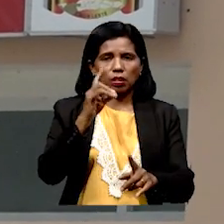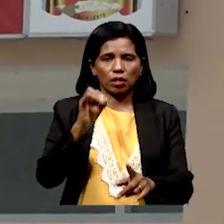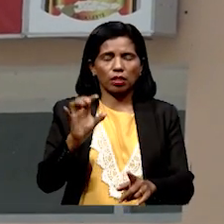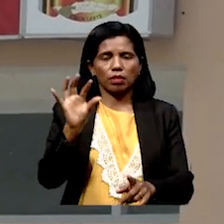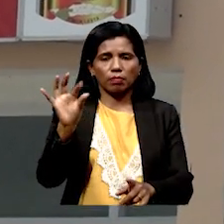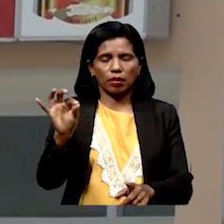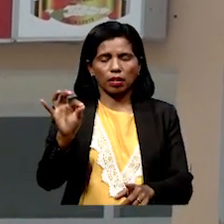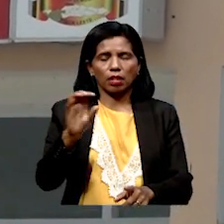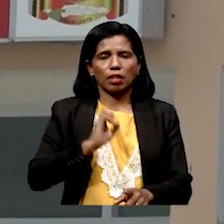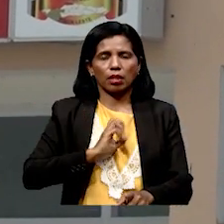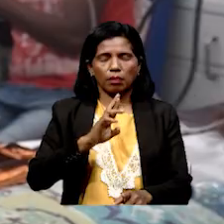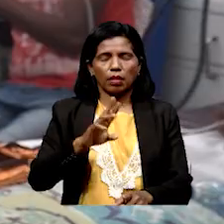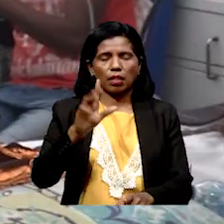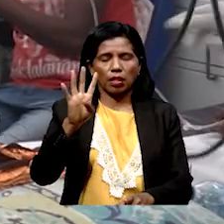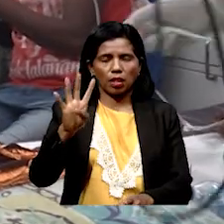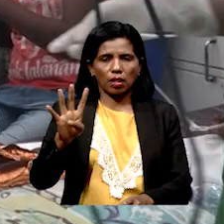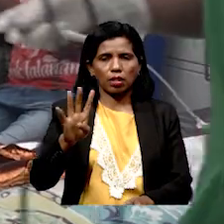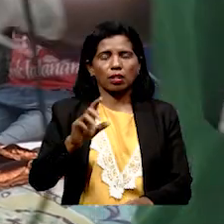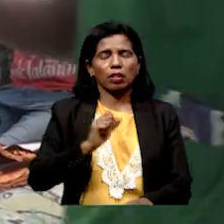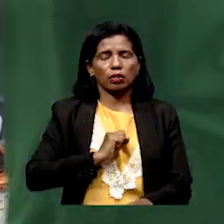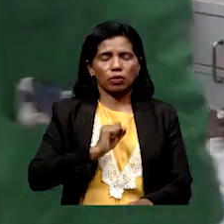insia, Ermera Hat, Kovalima Rua,